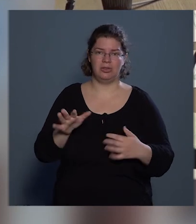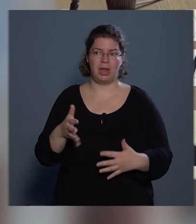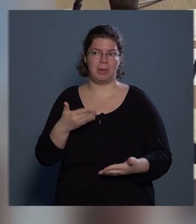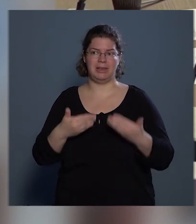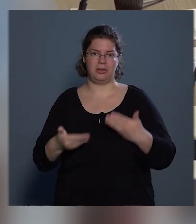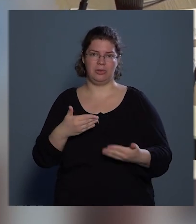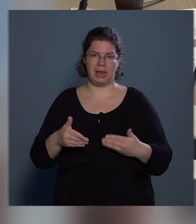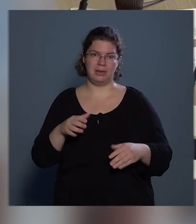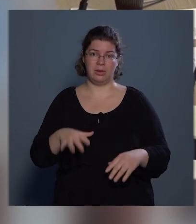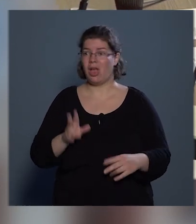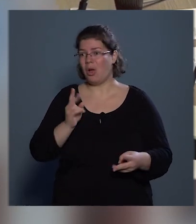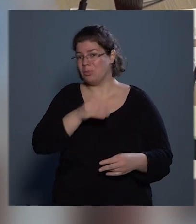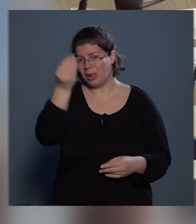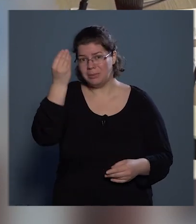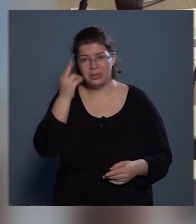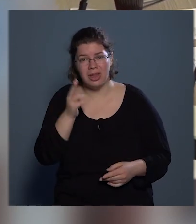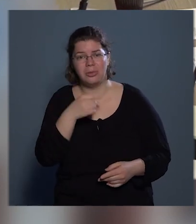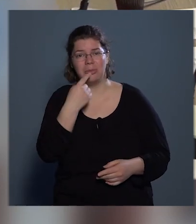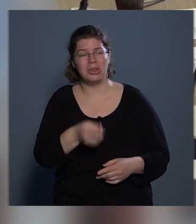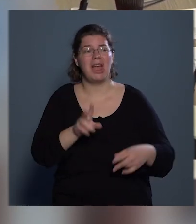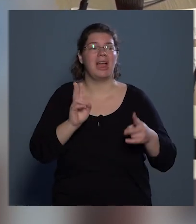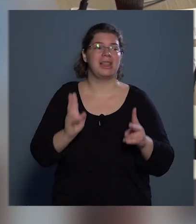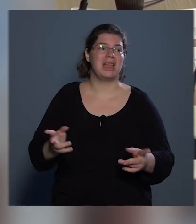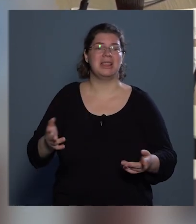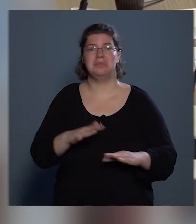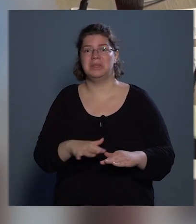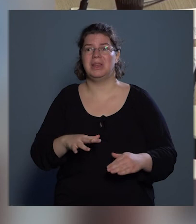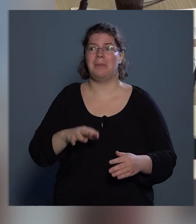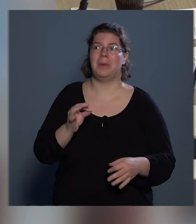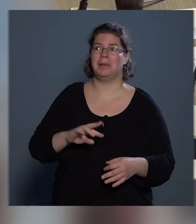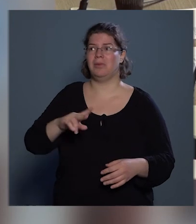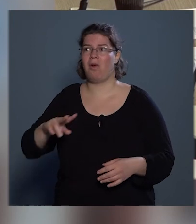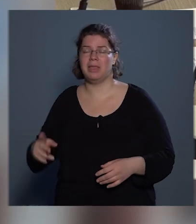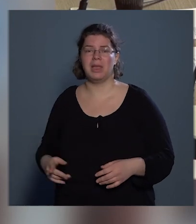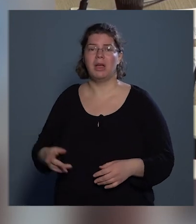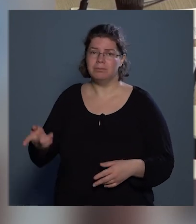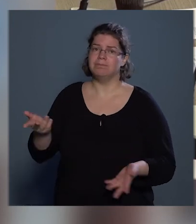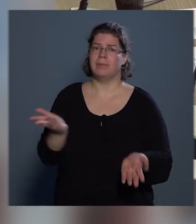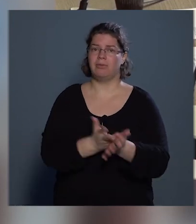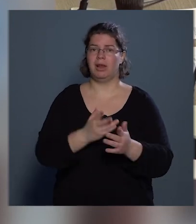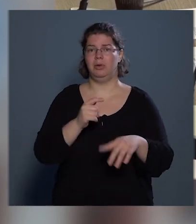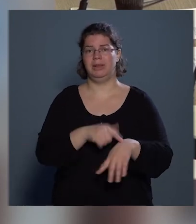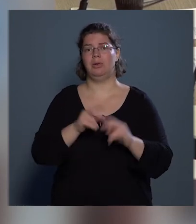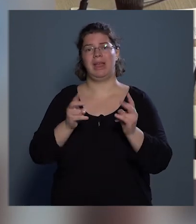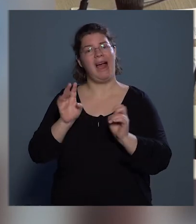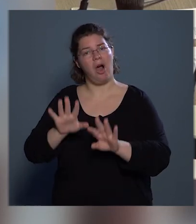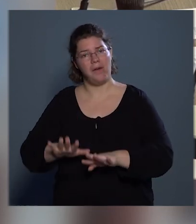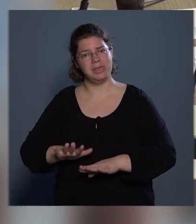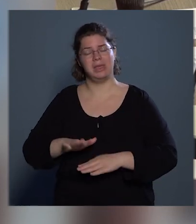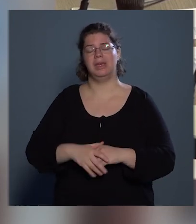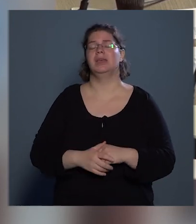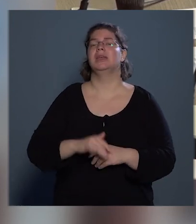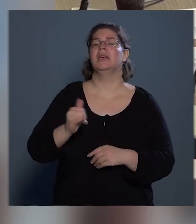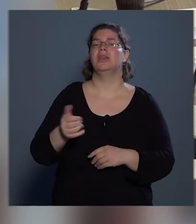ahogy polgármester úr mondta, kellene minden percben változtatni, hanem megfelelő időt kellene neki hagyni, és ezzel